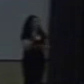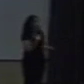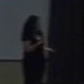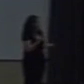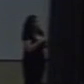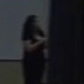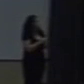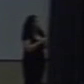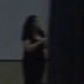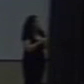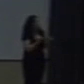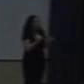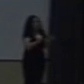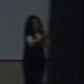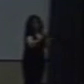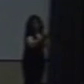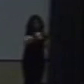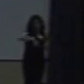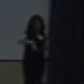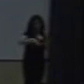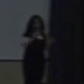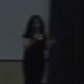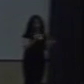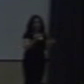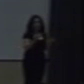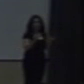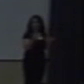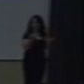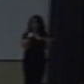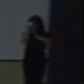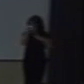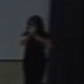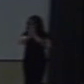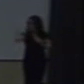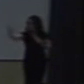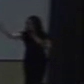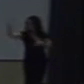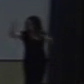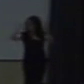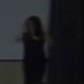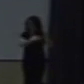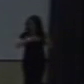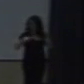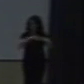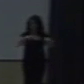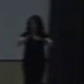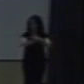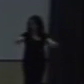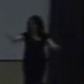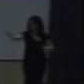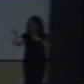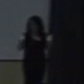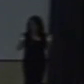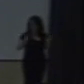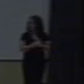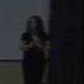Jordi, en aquesta fila zero, que vagin demanant el torn de paraula tan bon com vulguin. L'Albert